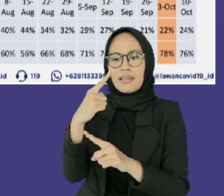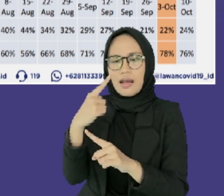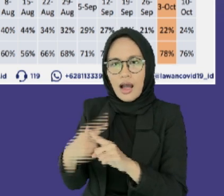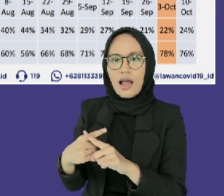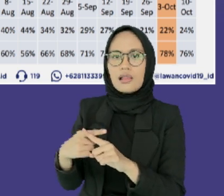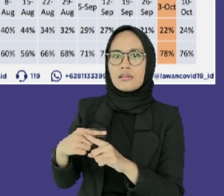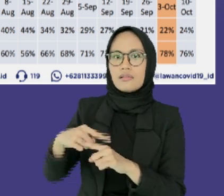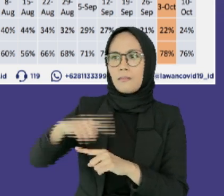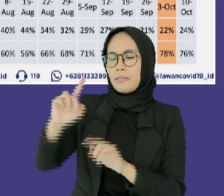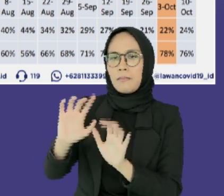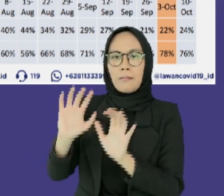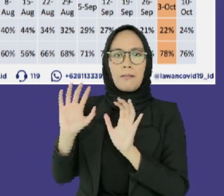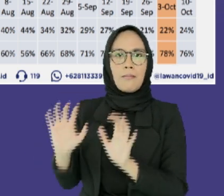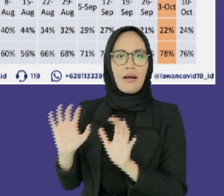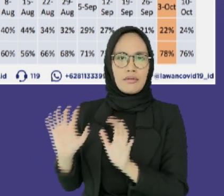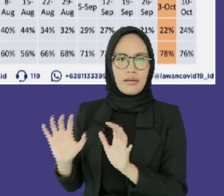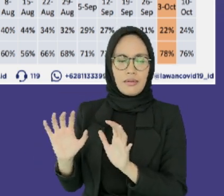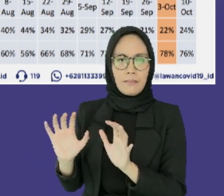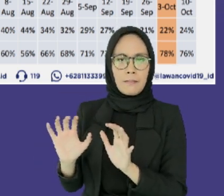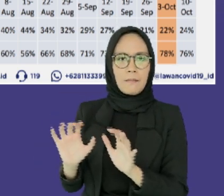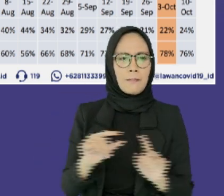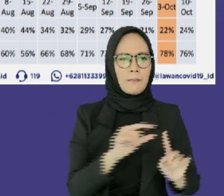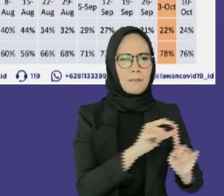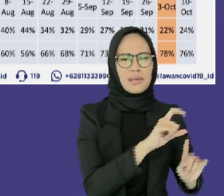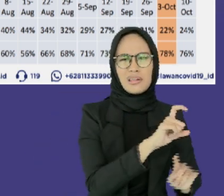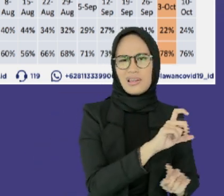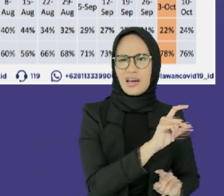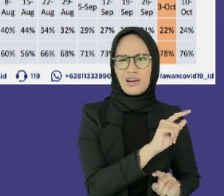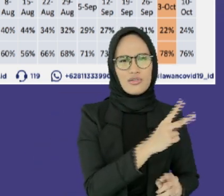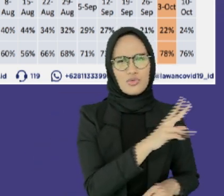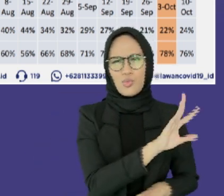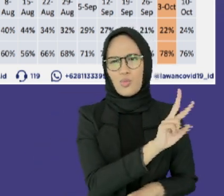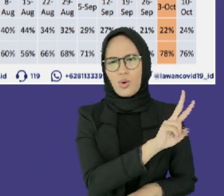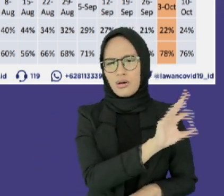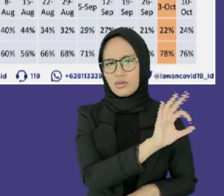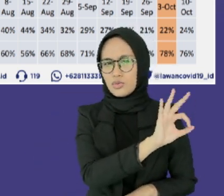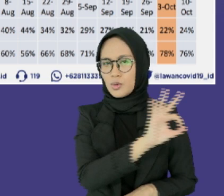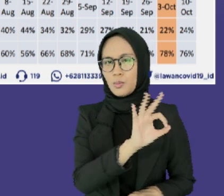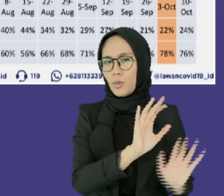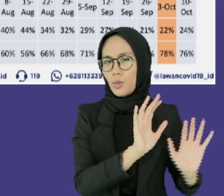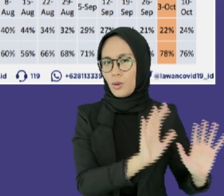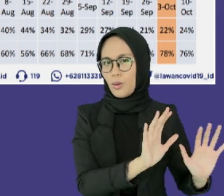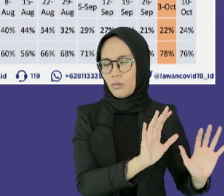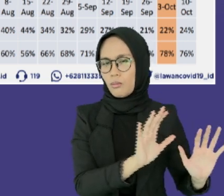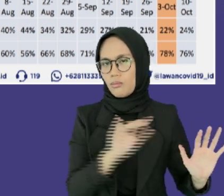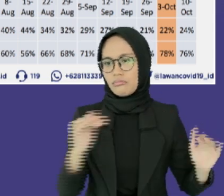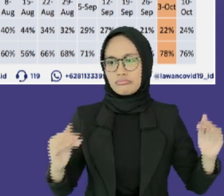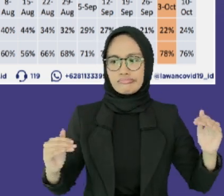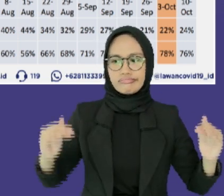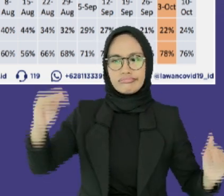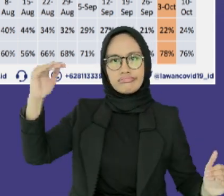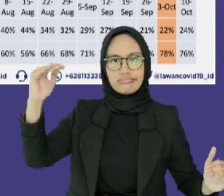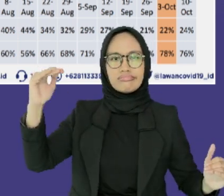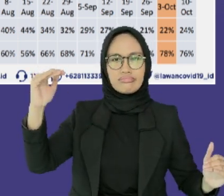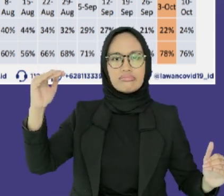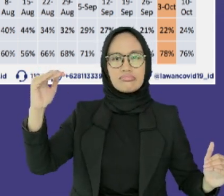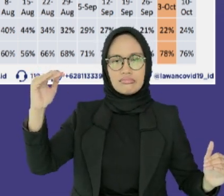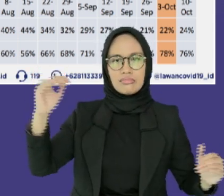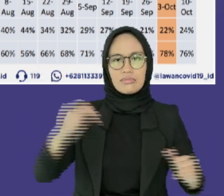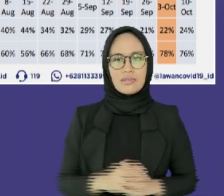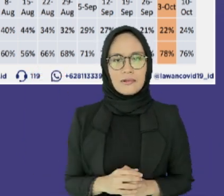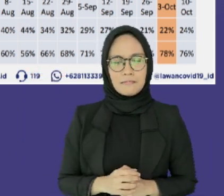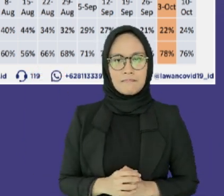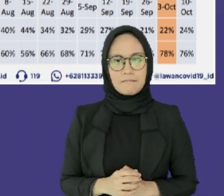PCR dan m yang hanya 260000 orang saja adanya peningkatan cakupan testing ini